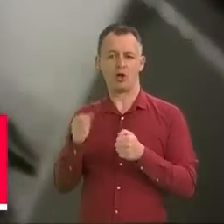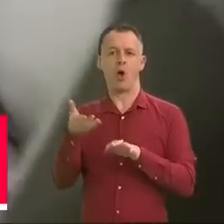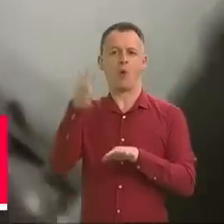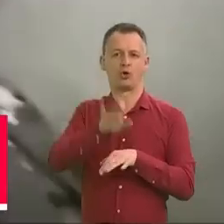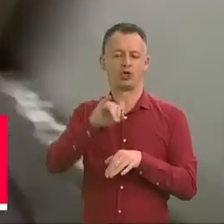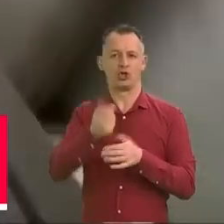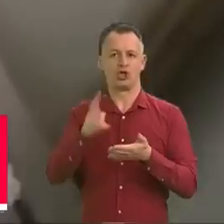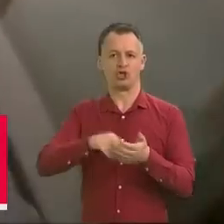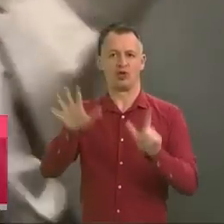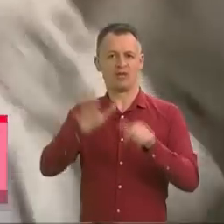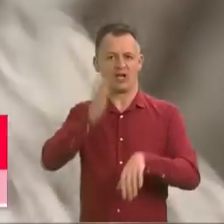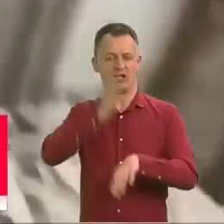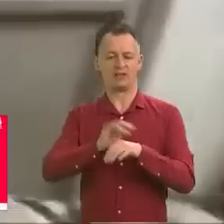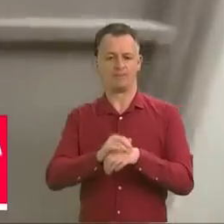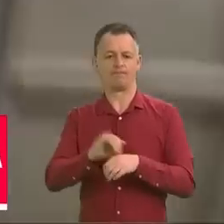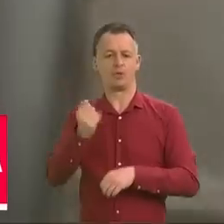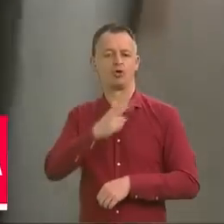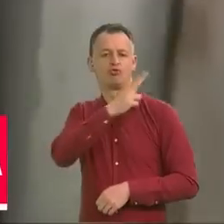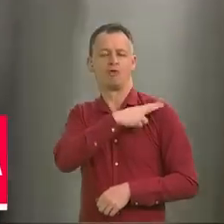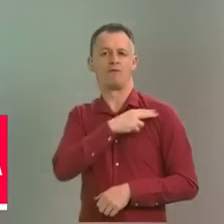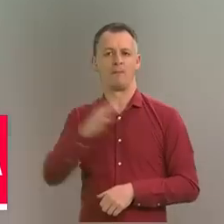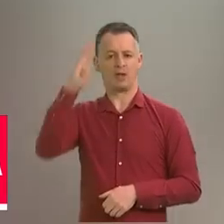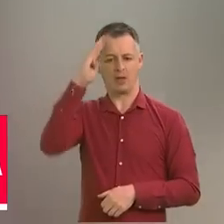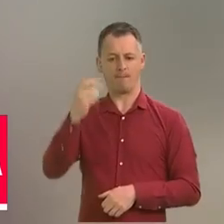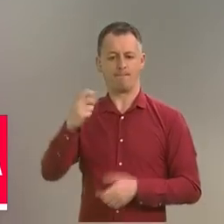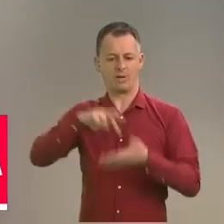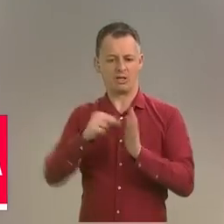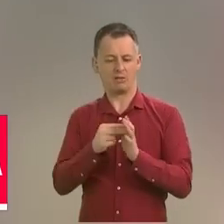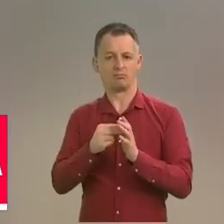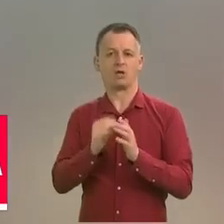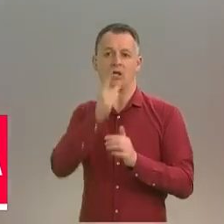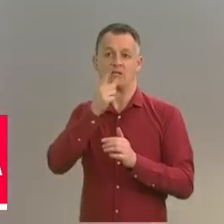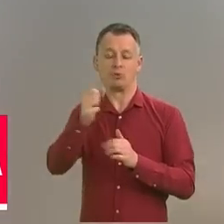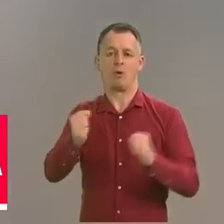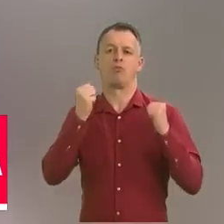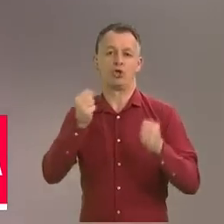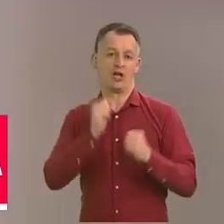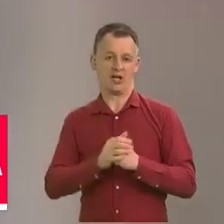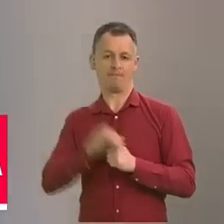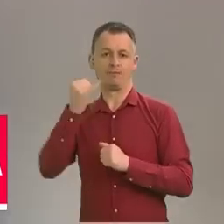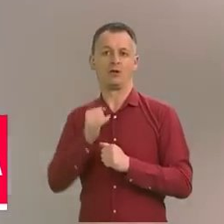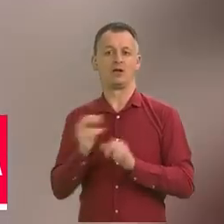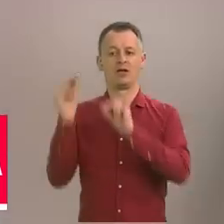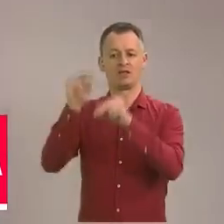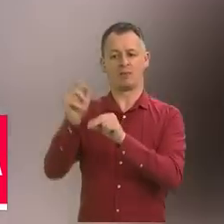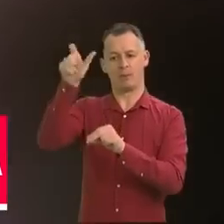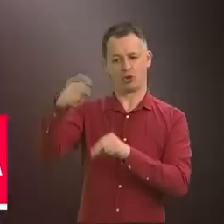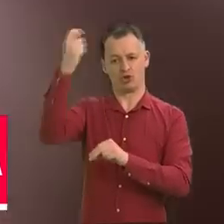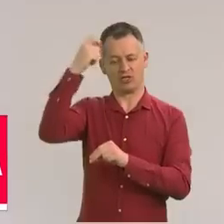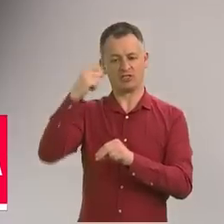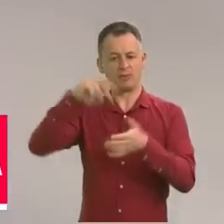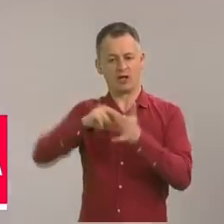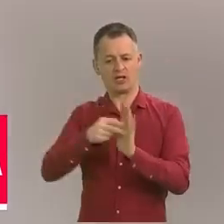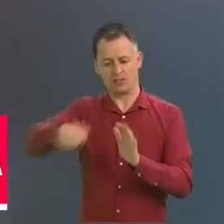răniți. Comandanții militari pregătesc însă o contraofensivă puternică, astfel că autoritățile îndeamnă pe civili să-și facă bagajele și să plece din